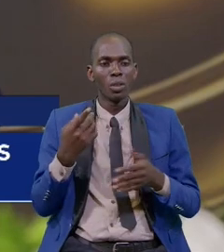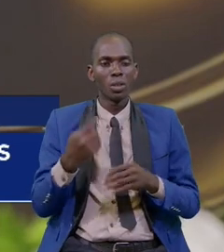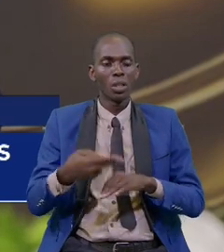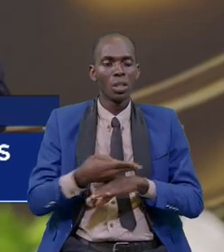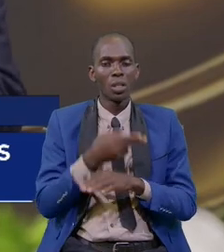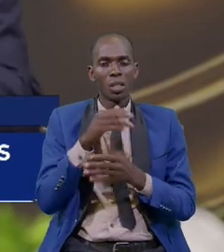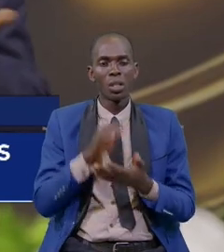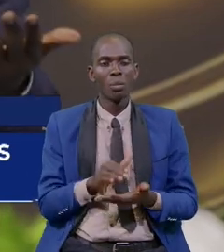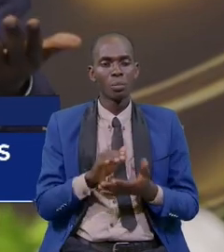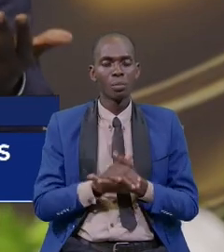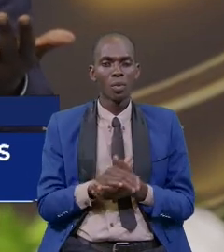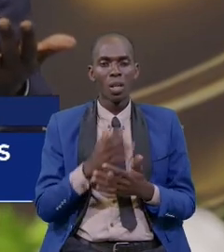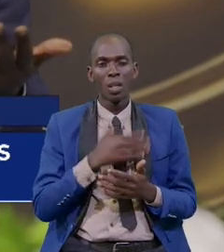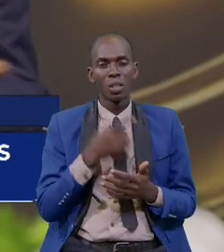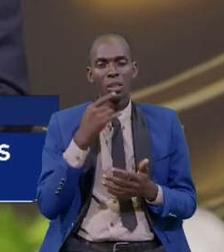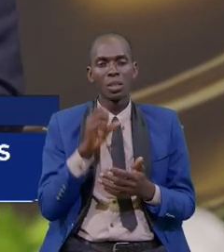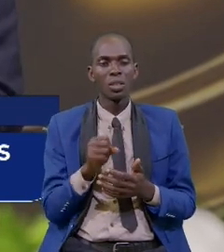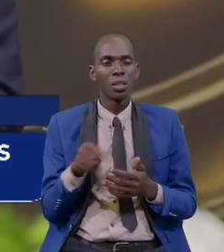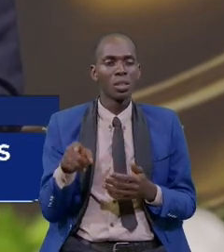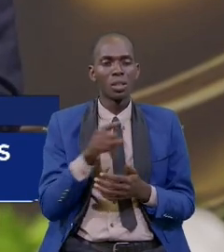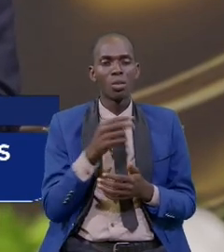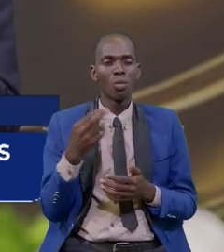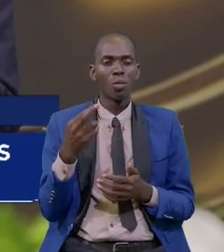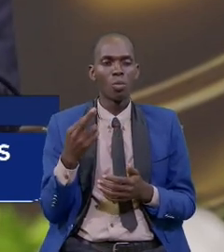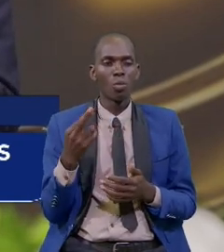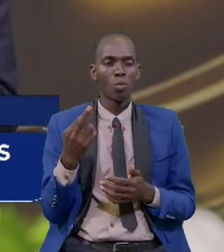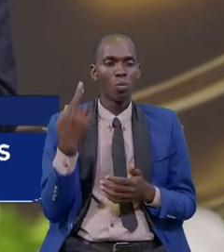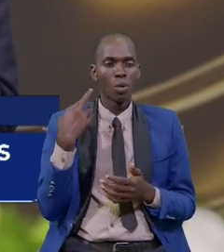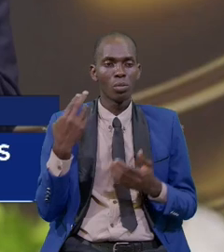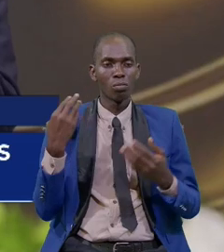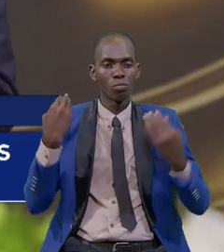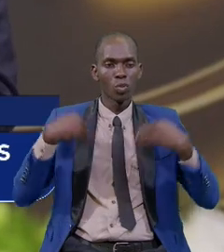revêtus de robes blanches,